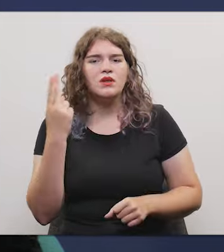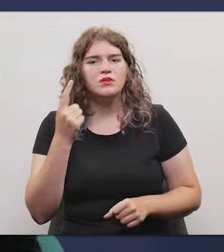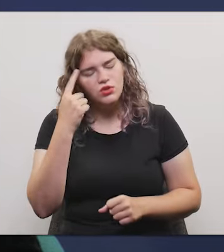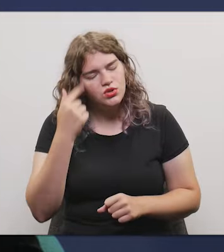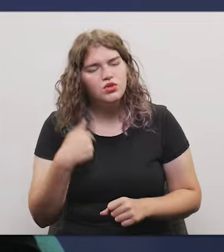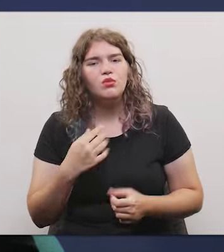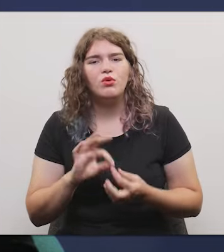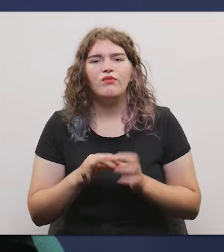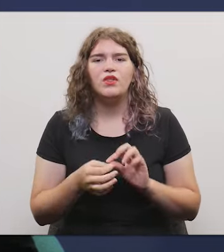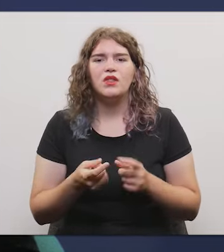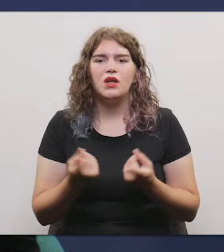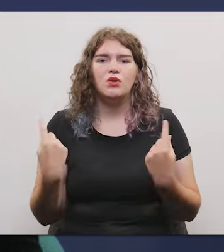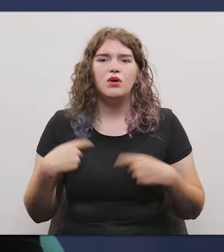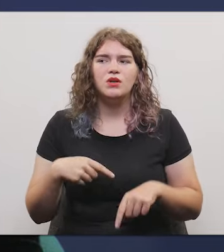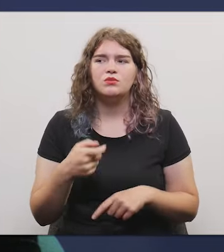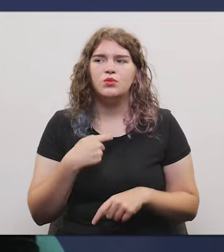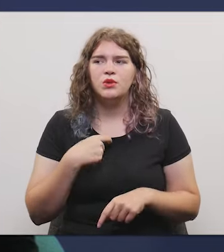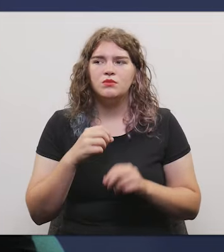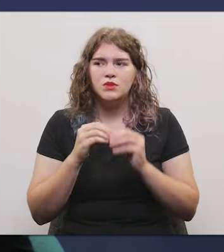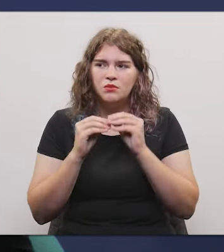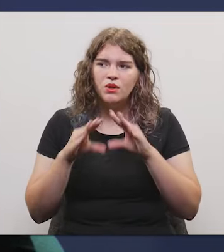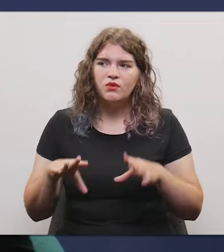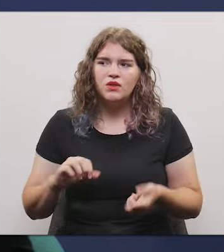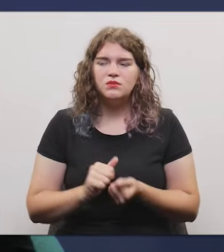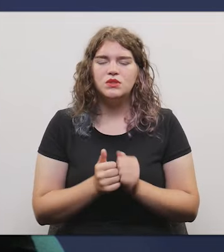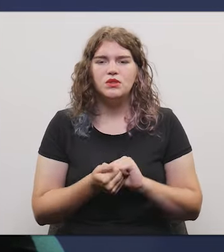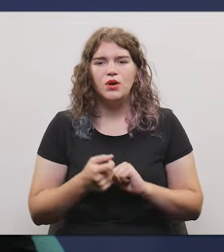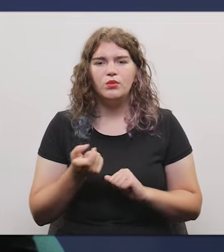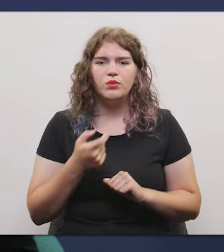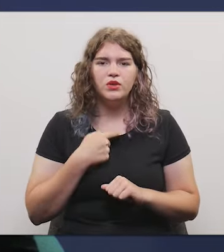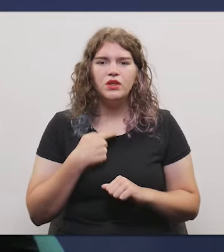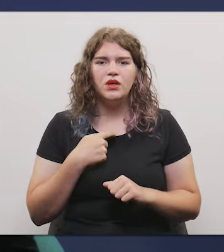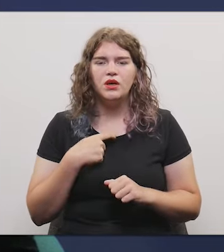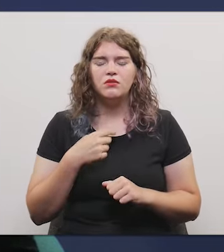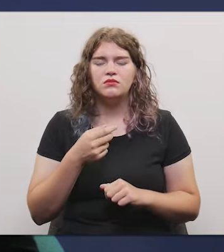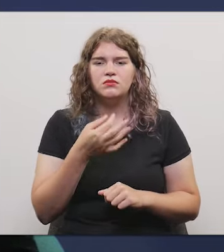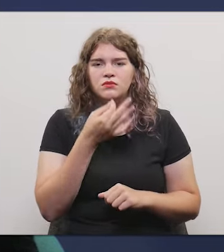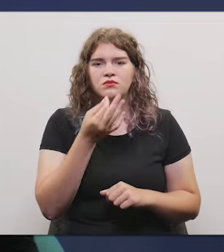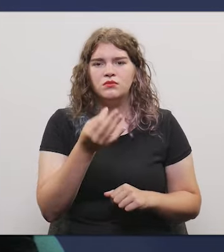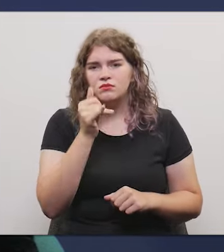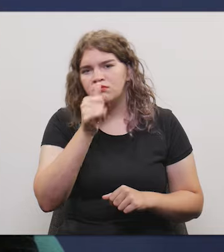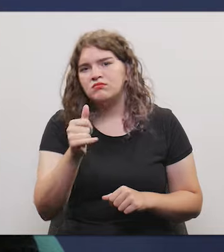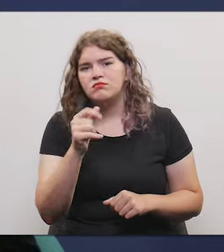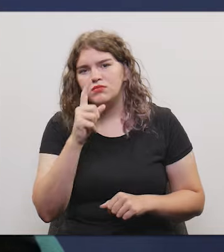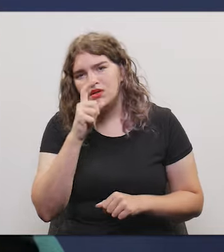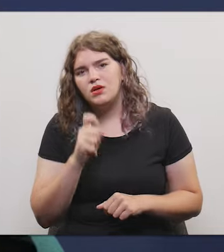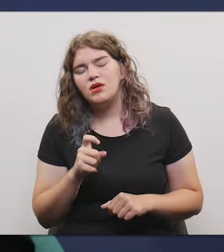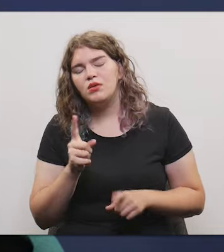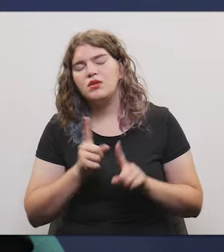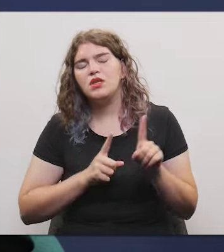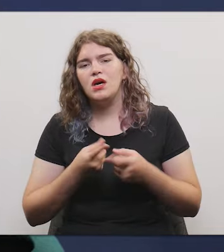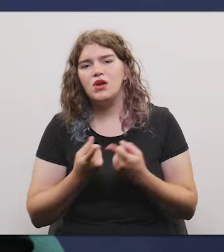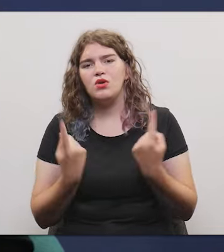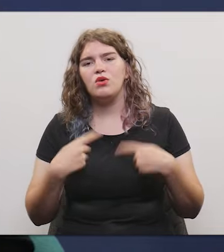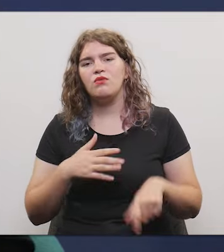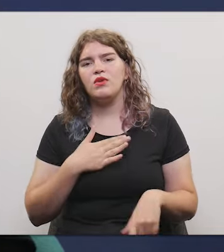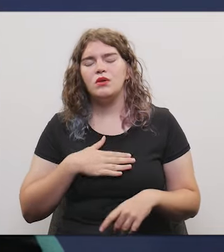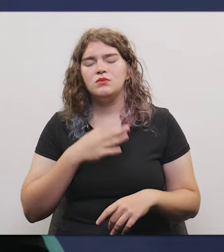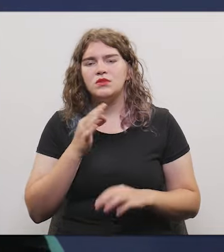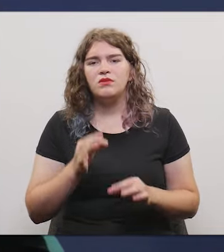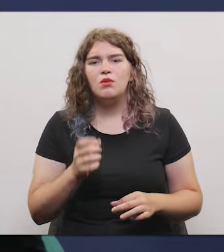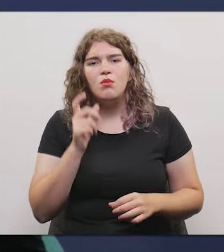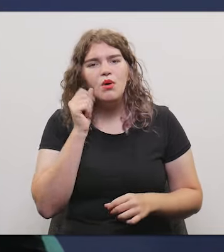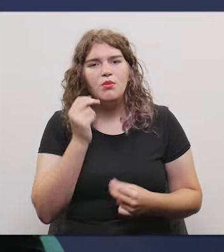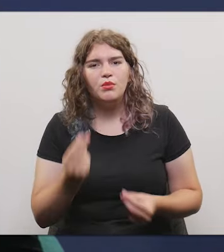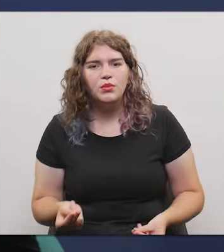știm că cu cuvintele noastre putem să binecuvântăm sau putem să blestemăm. Dar noi ne dorim să